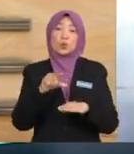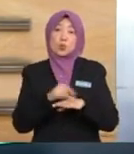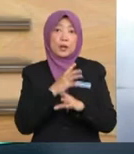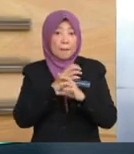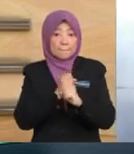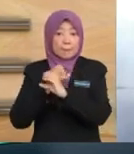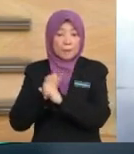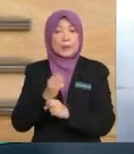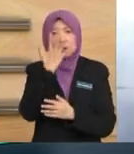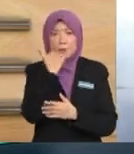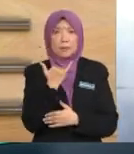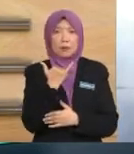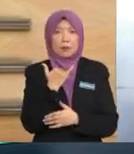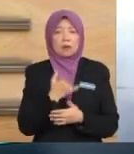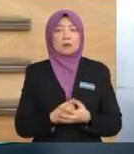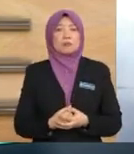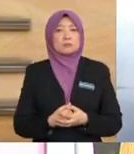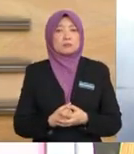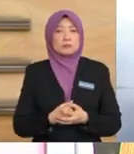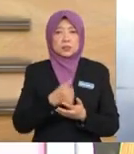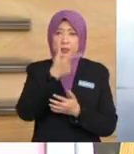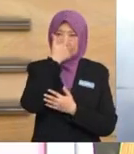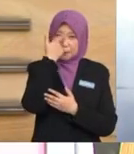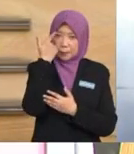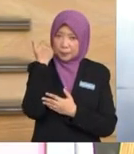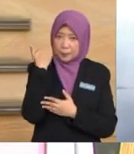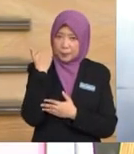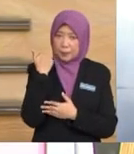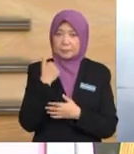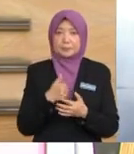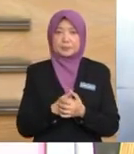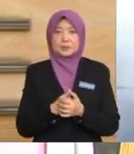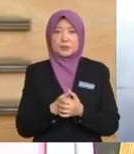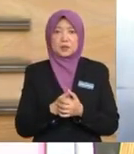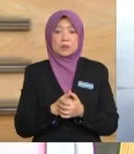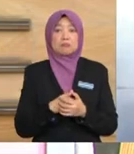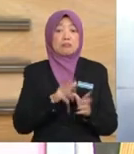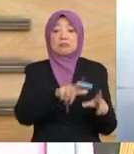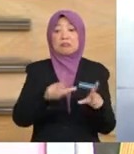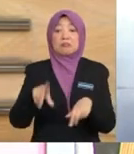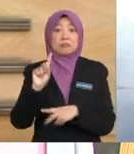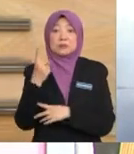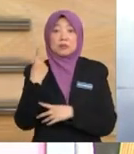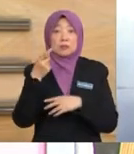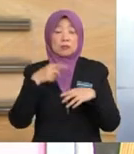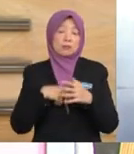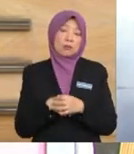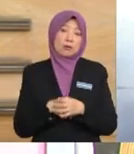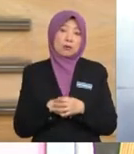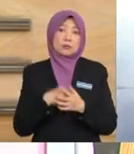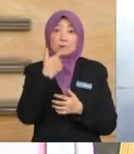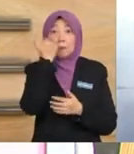Kenapa ya cikgu? Nak tahu cikgu juga. Kenapa cikgu tak gunakan pisau lepa dan ambil buttercream tepek-tepek aje? Oh, kenapa ya cikgu?